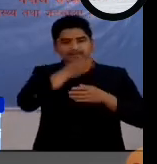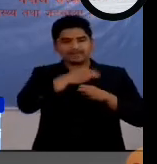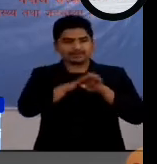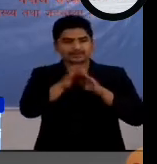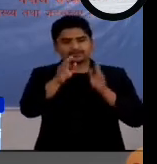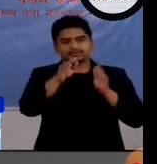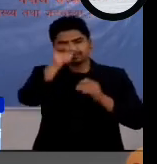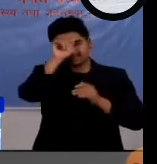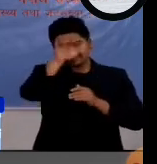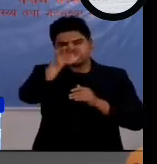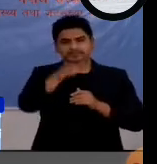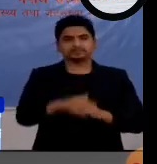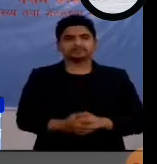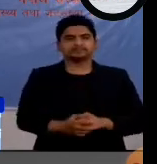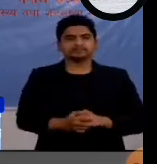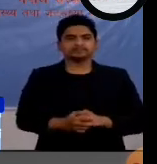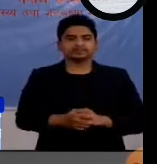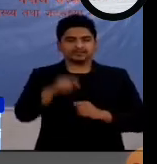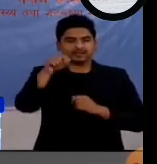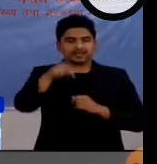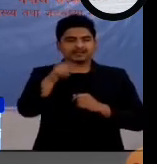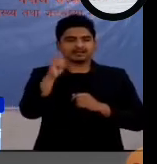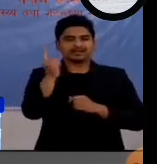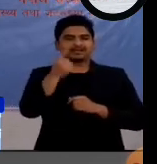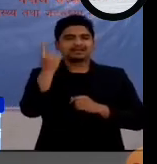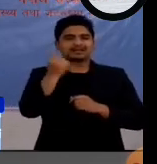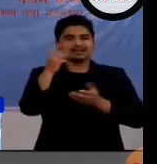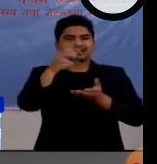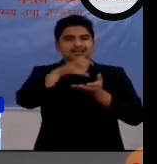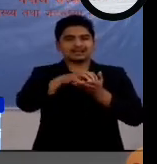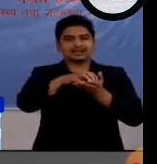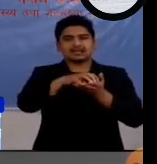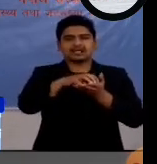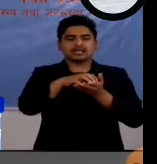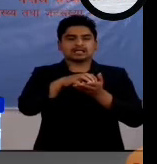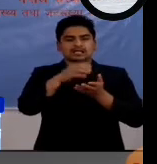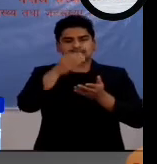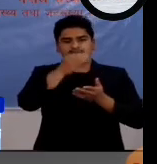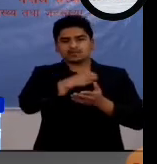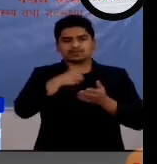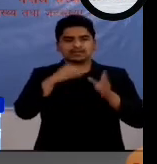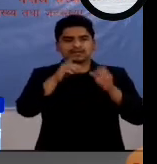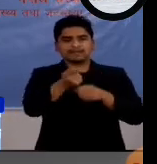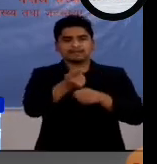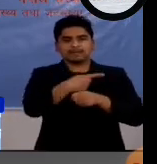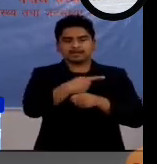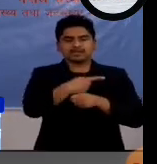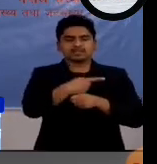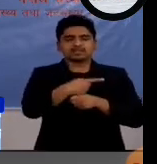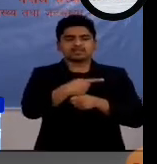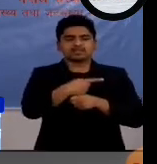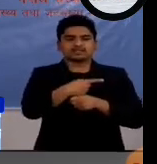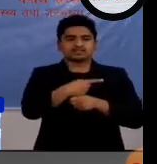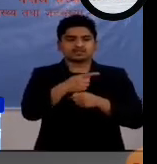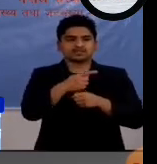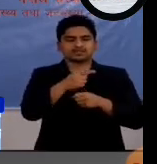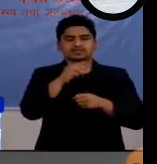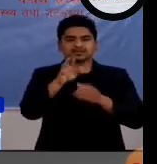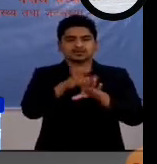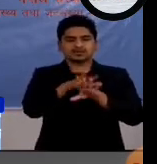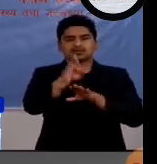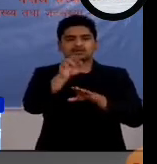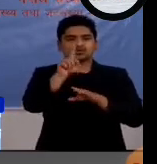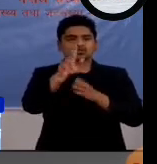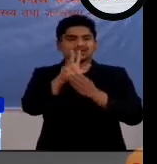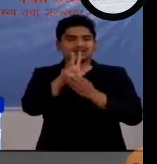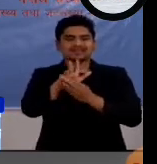संक्रमित व्यक्तिहरूको विवरण दिन चाहन्छु। आज नारायणी अस्पताल वीरगञ्जमा कोभिड-19 को उपचारमा रहेका रौतहटका 19 वर्षीय